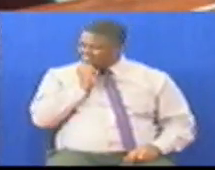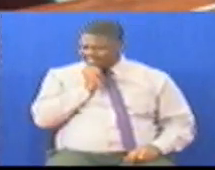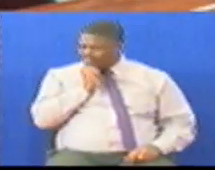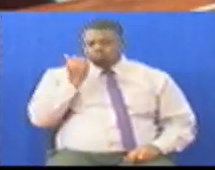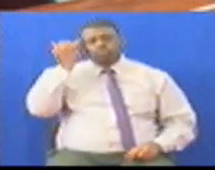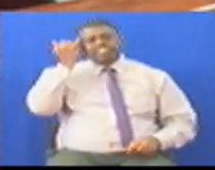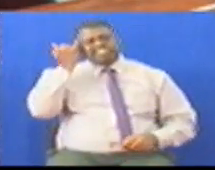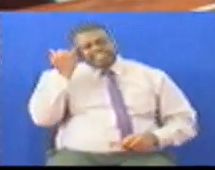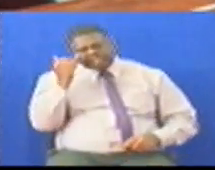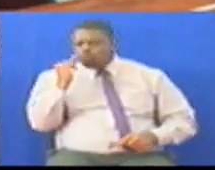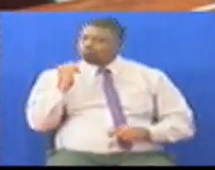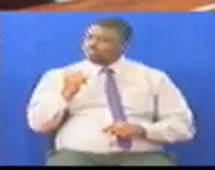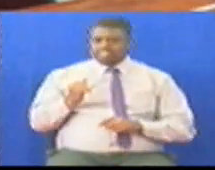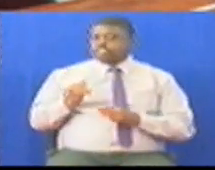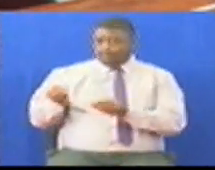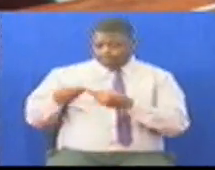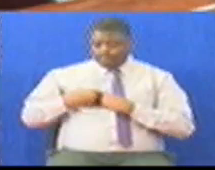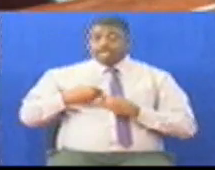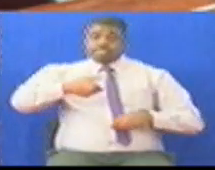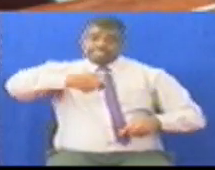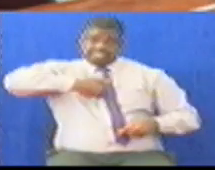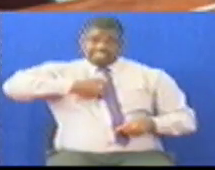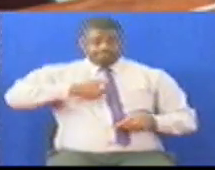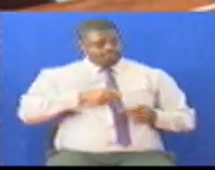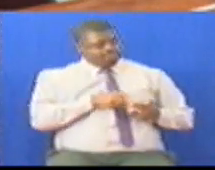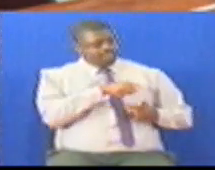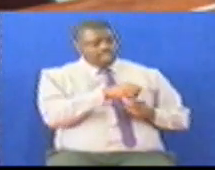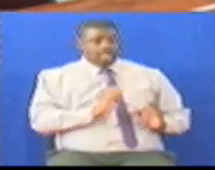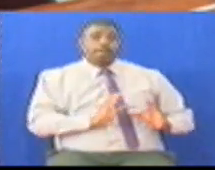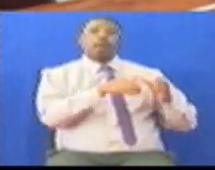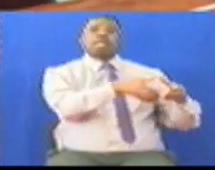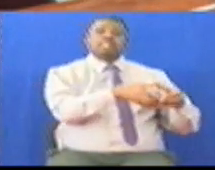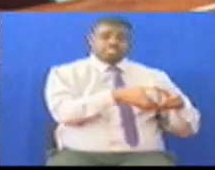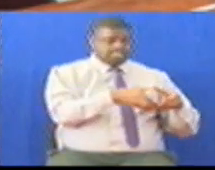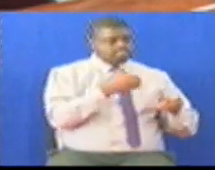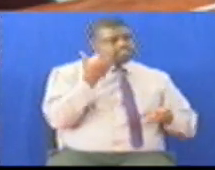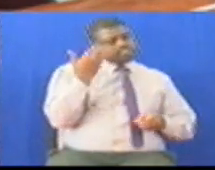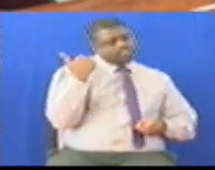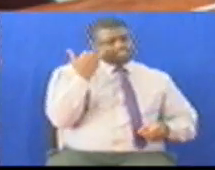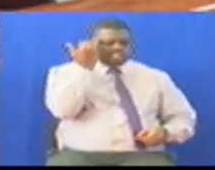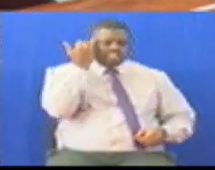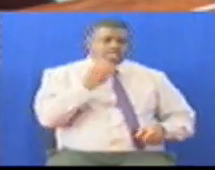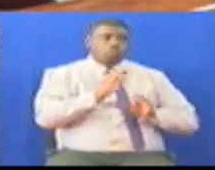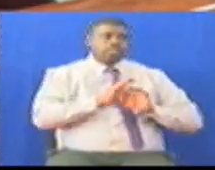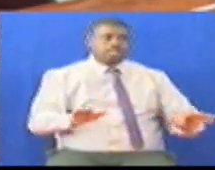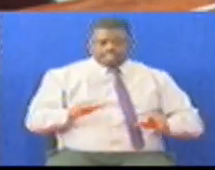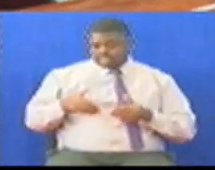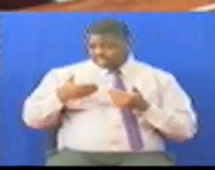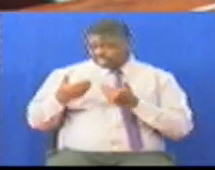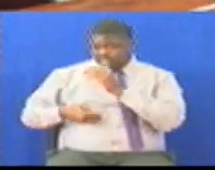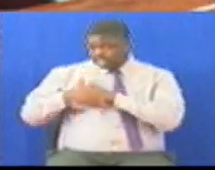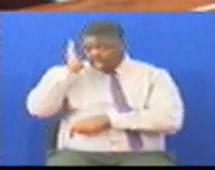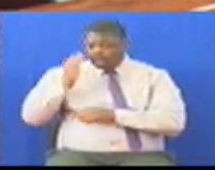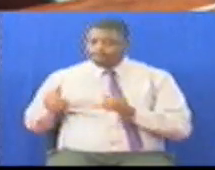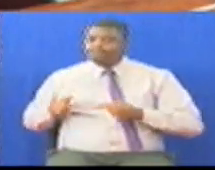kwetu. Mfano, kamati hii ndio iliishauri wizara yangu kwamba sasa serikali